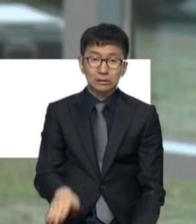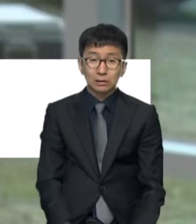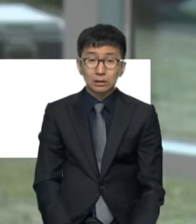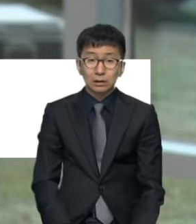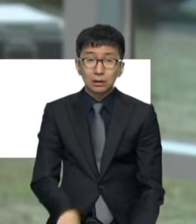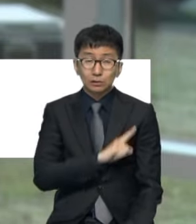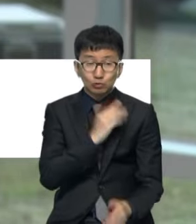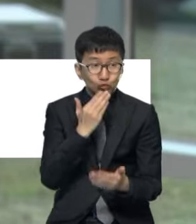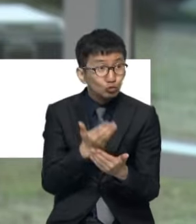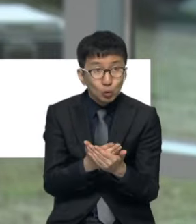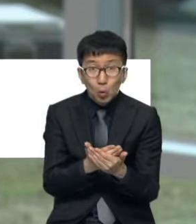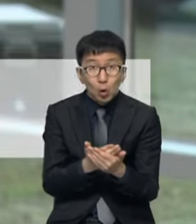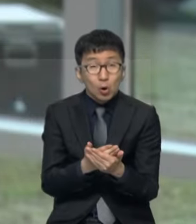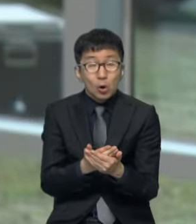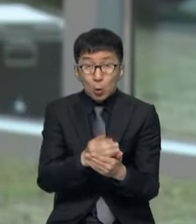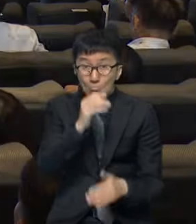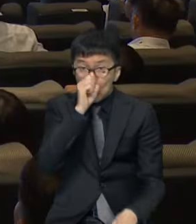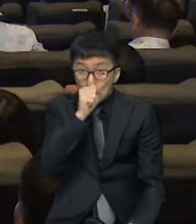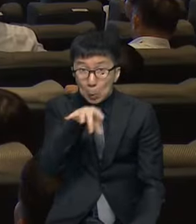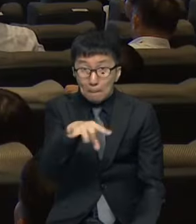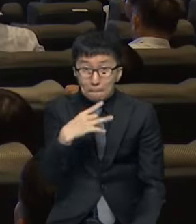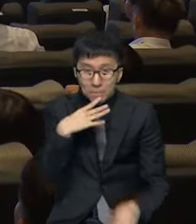집중해 주셨으면 좋겠습니다.